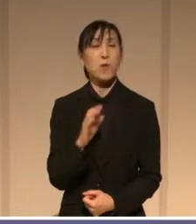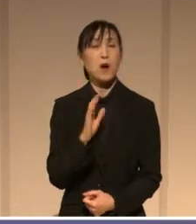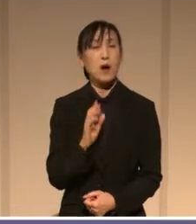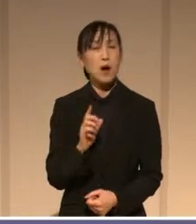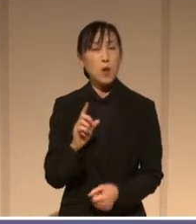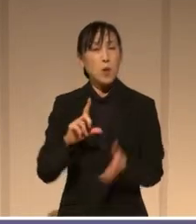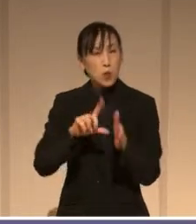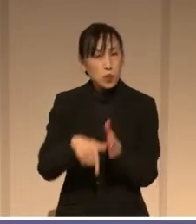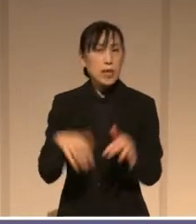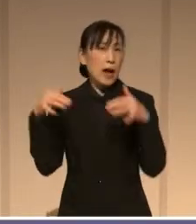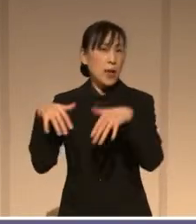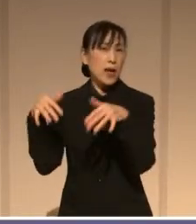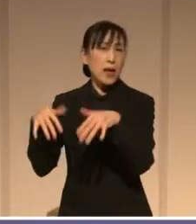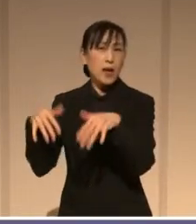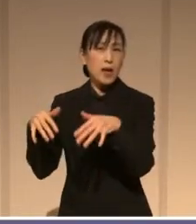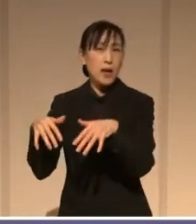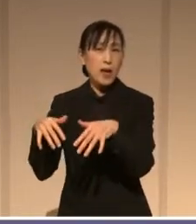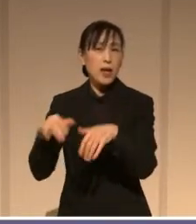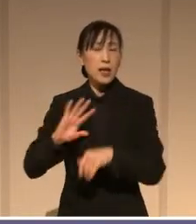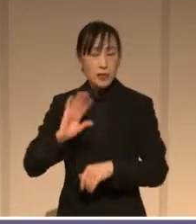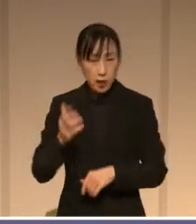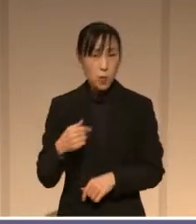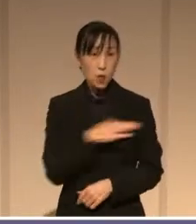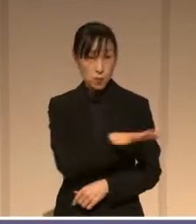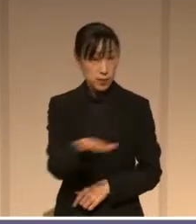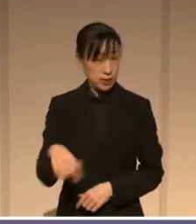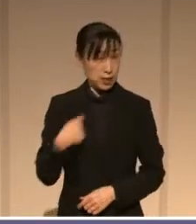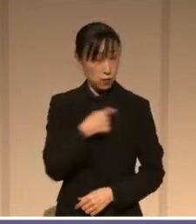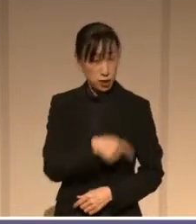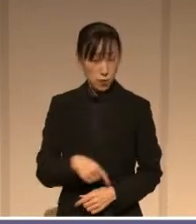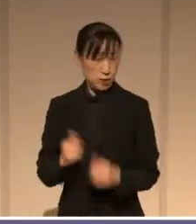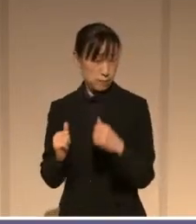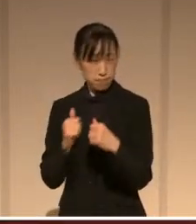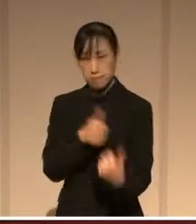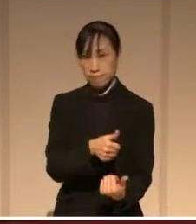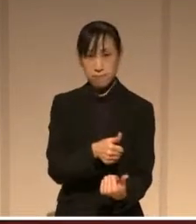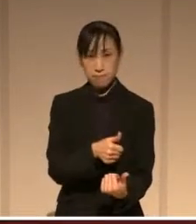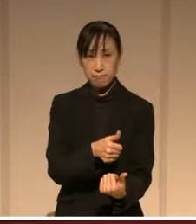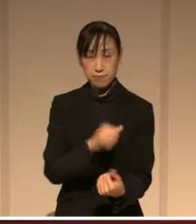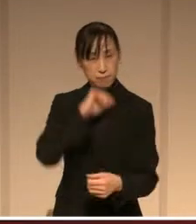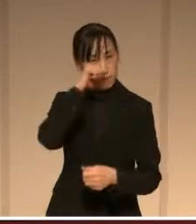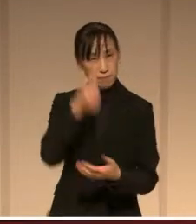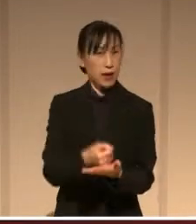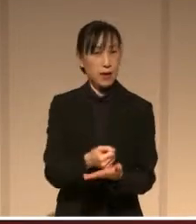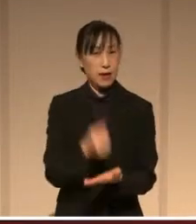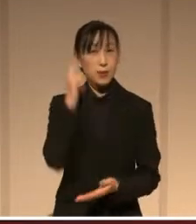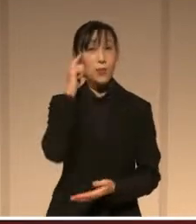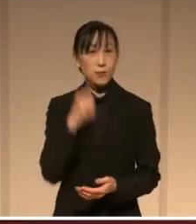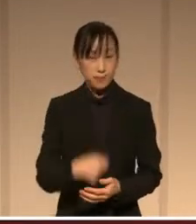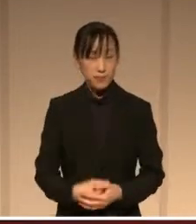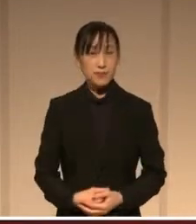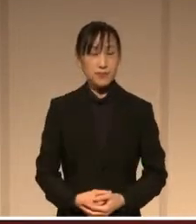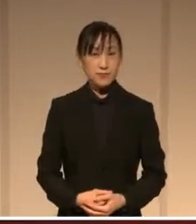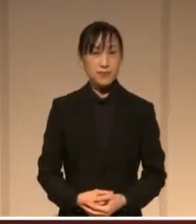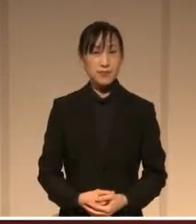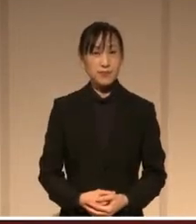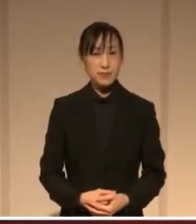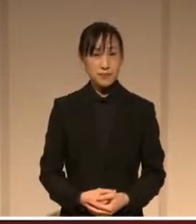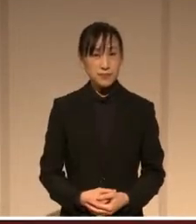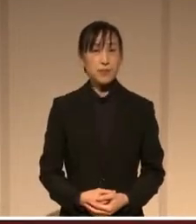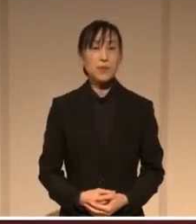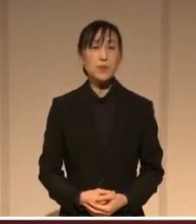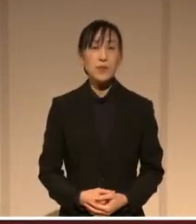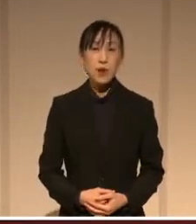ずその僕らのパワーのほうが勝ってて大成功したと思いますこれはそもそもまああの皆さんでて